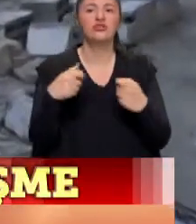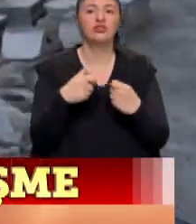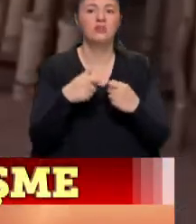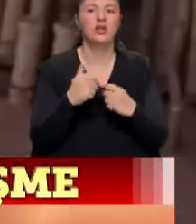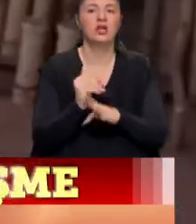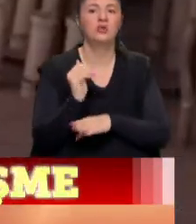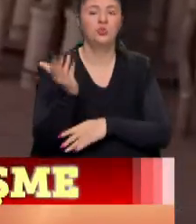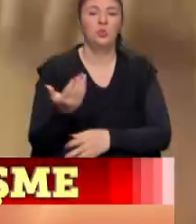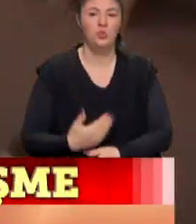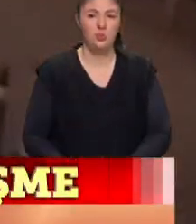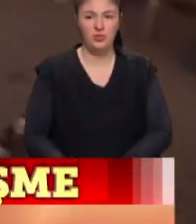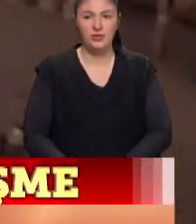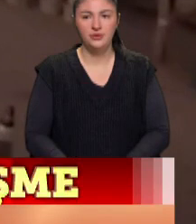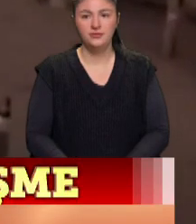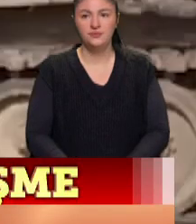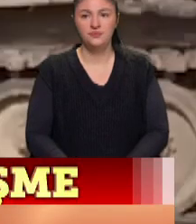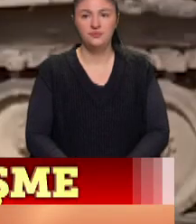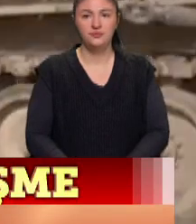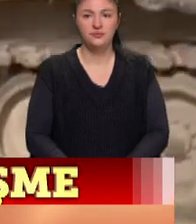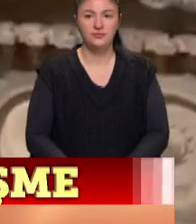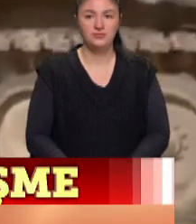çatışmalar yaşanıyor.